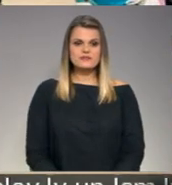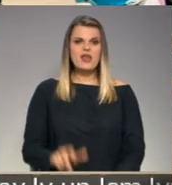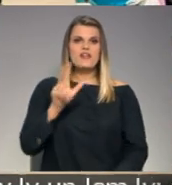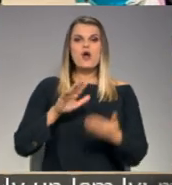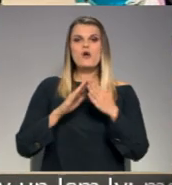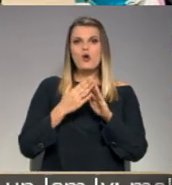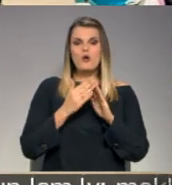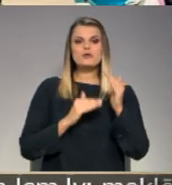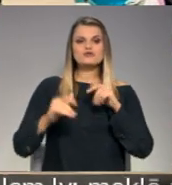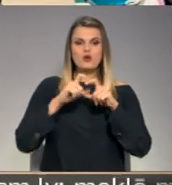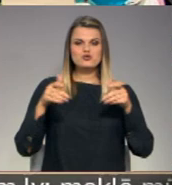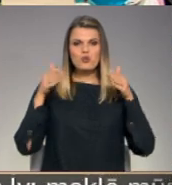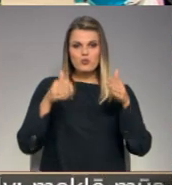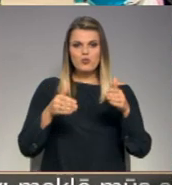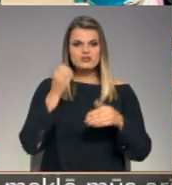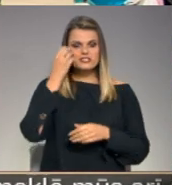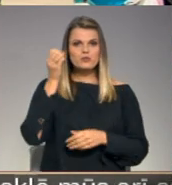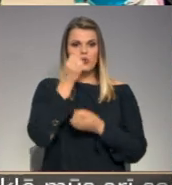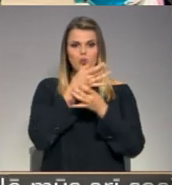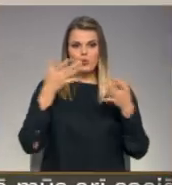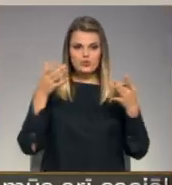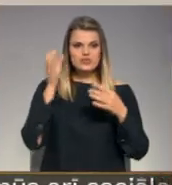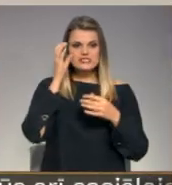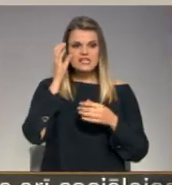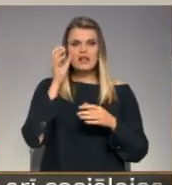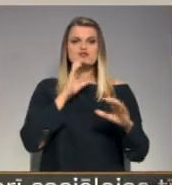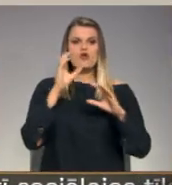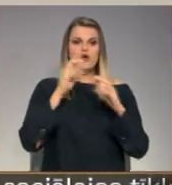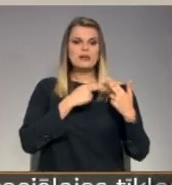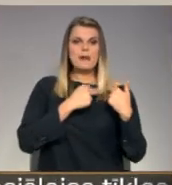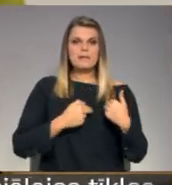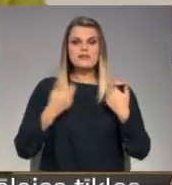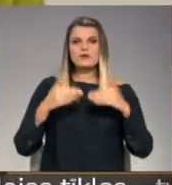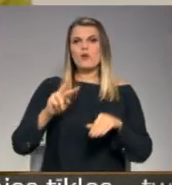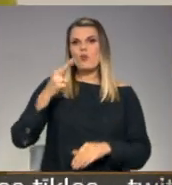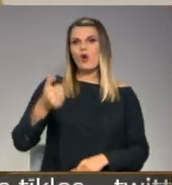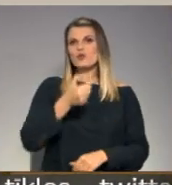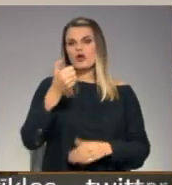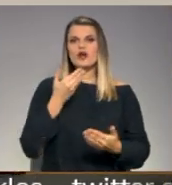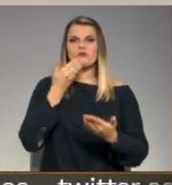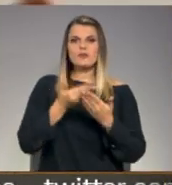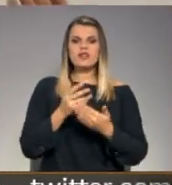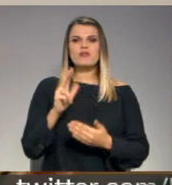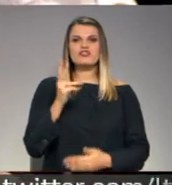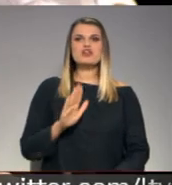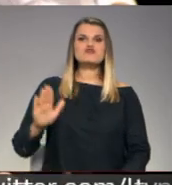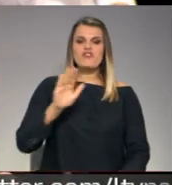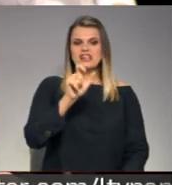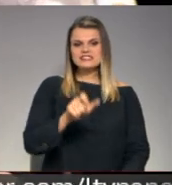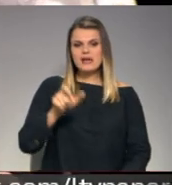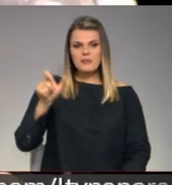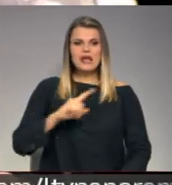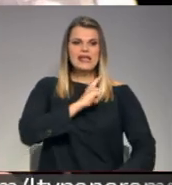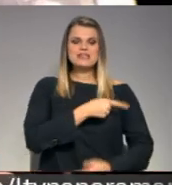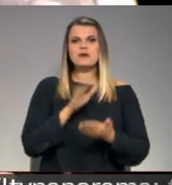Daugavpils universitātes mūžizglītības, kultūras un zinātnes komunikācijas biedrība Intelekta parks jau otro gadu piedāvāja trešo valstu valstspiederīgajiem